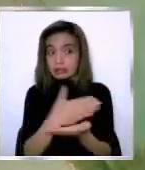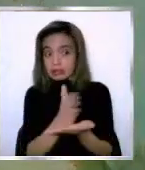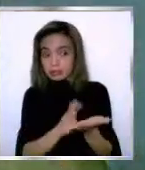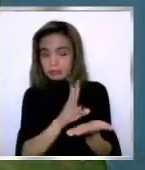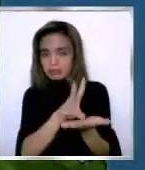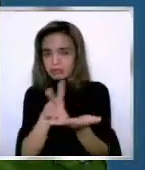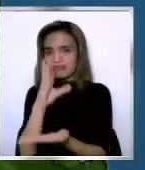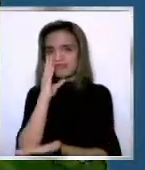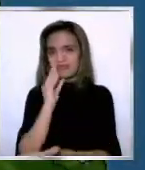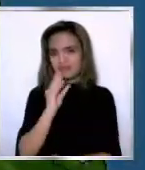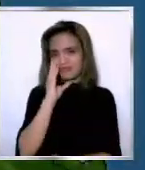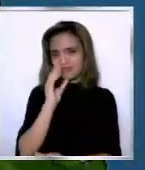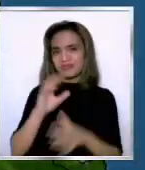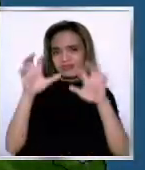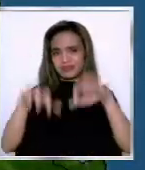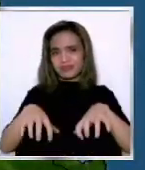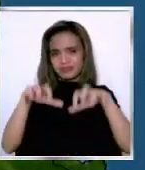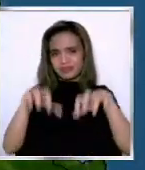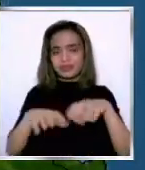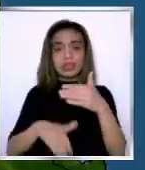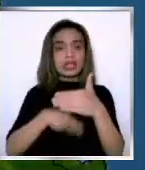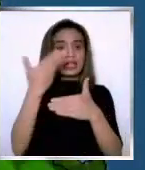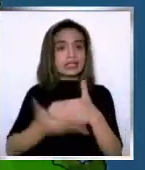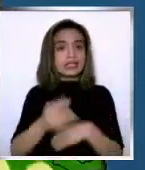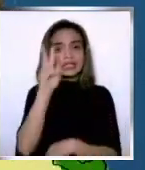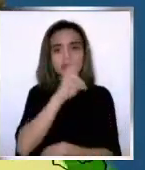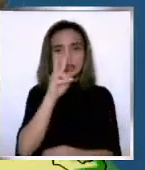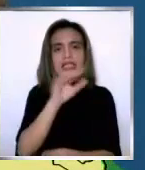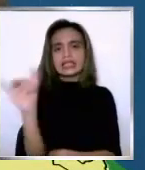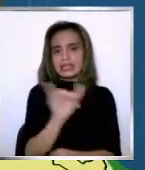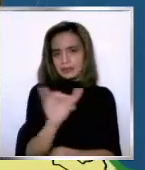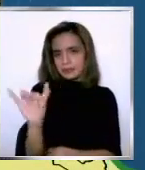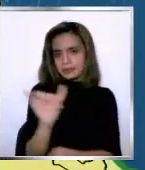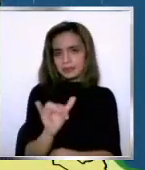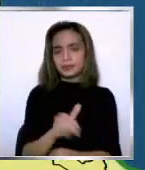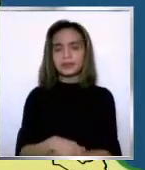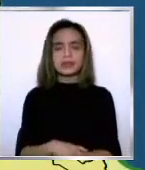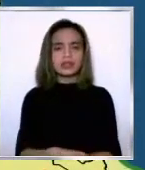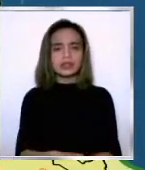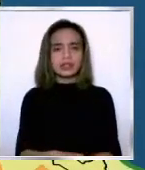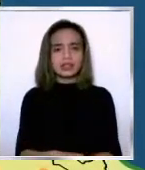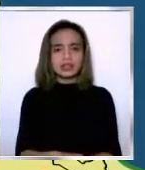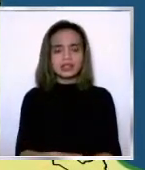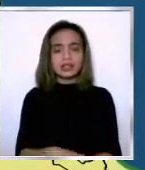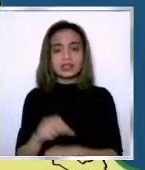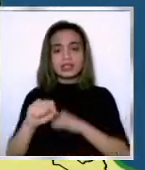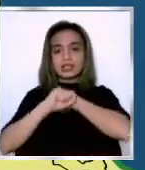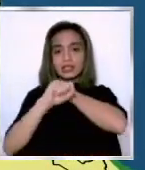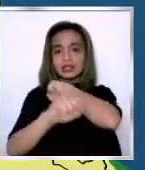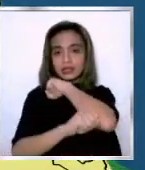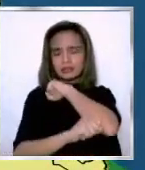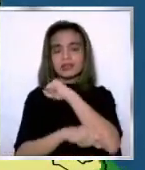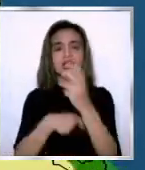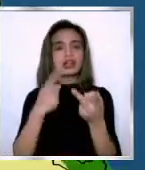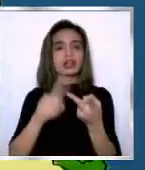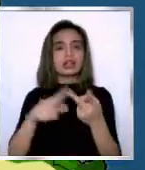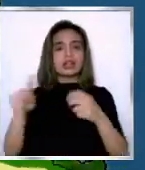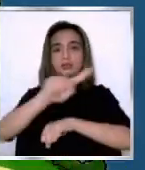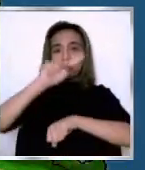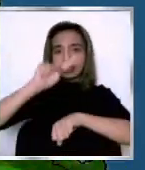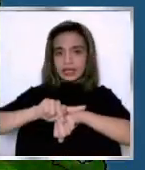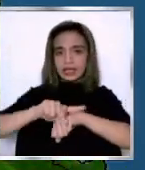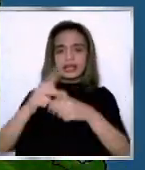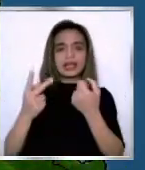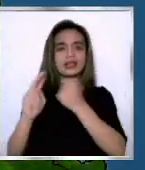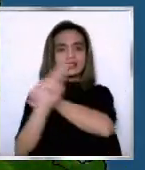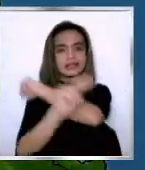pag-ulan. Sa Visayas, uulanin din sa hapon ang Samar Provinces, maging dyan sa Mepanay Island at Negros Provinces. Pero